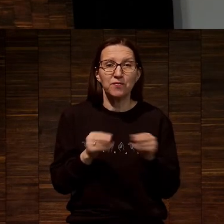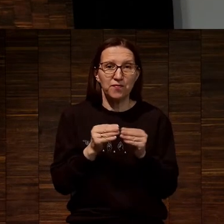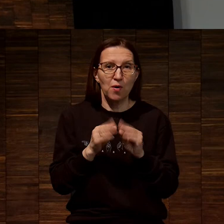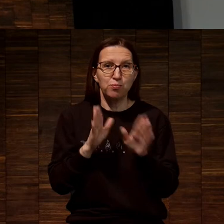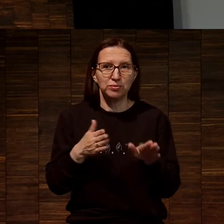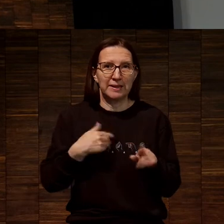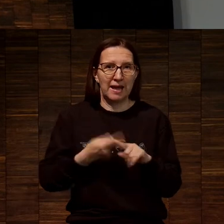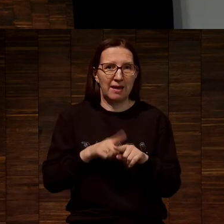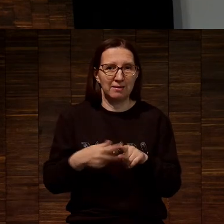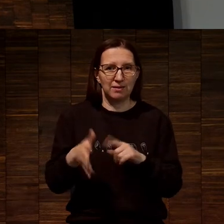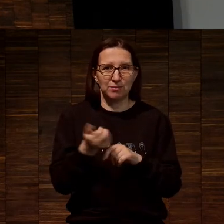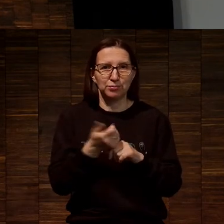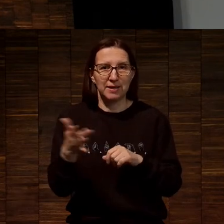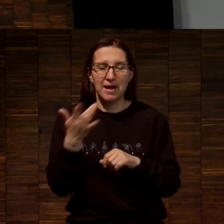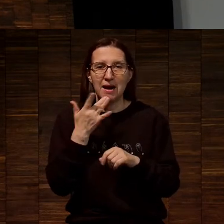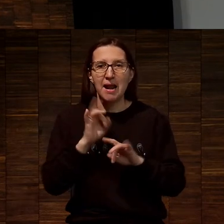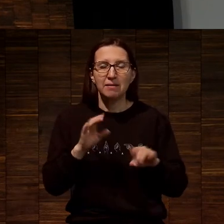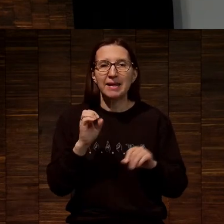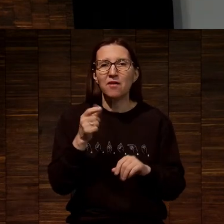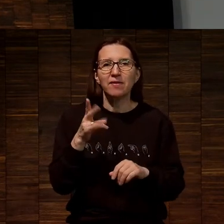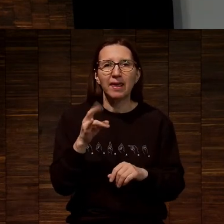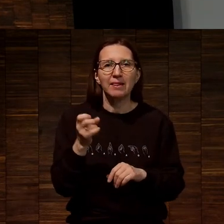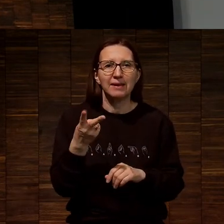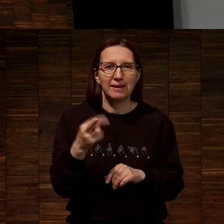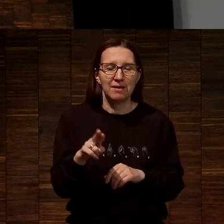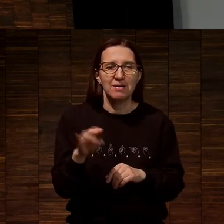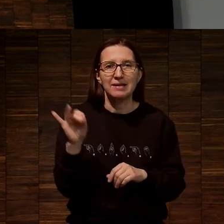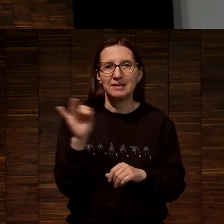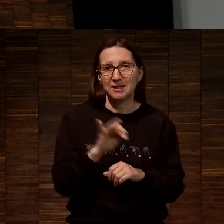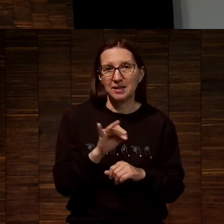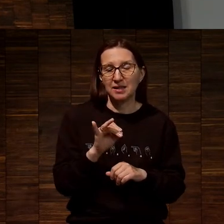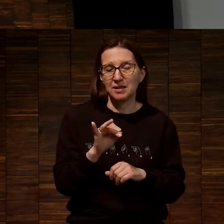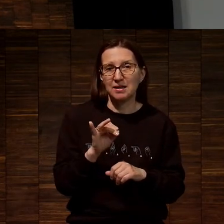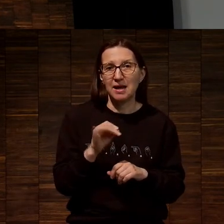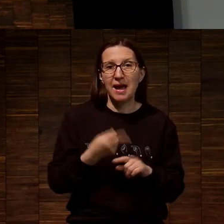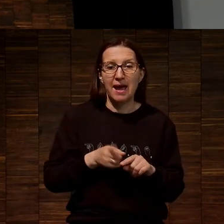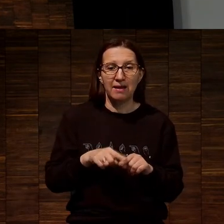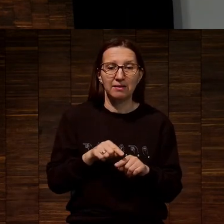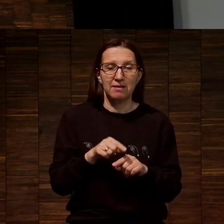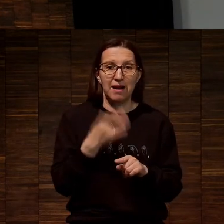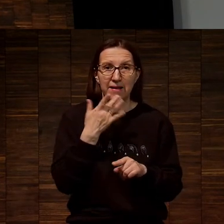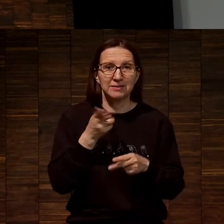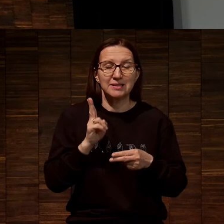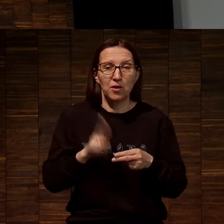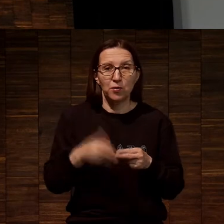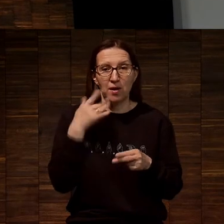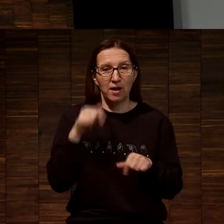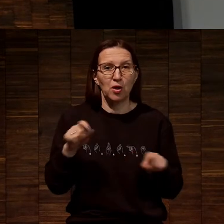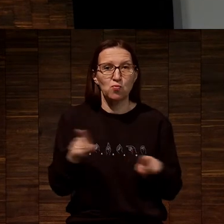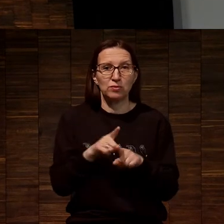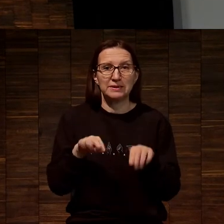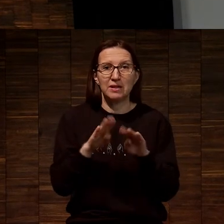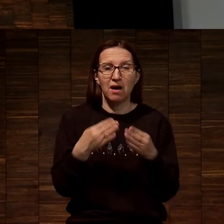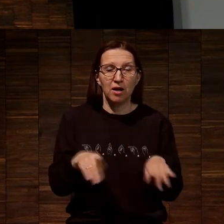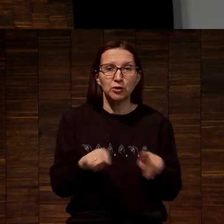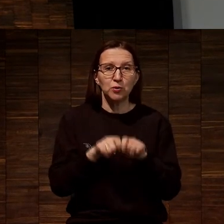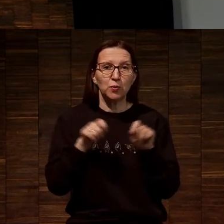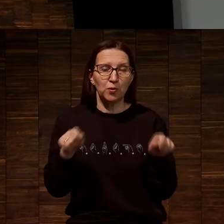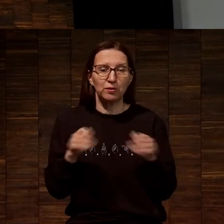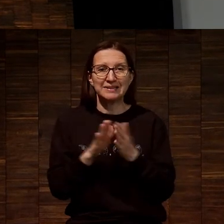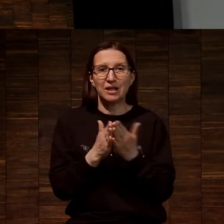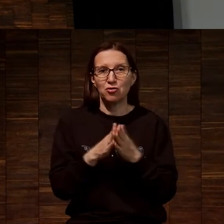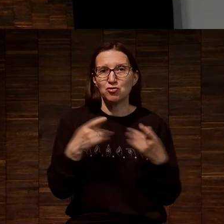будет наш цикл. Евгения только, да. Потому что он уже, наш цикл закончится, когда в гараже будет проходить книжная ярмарка